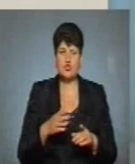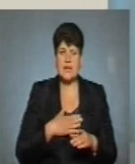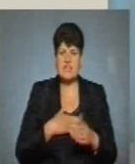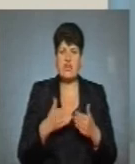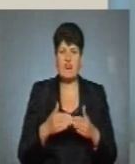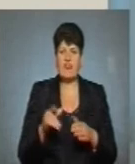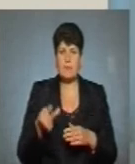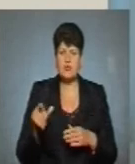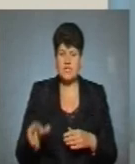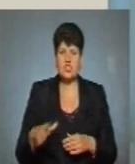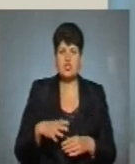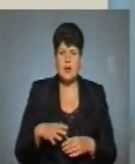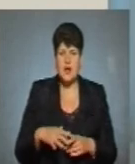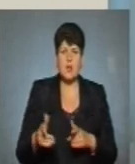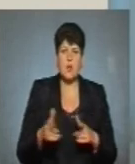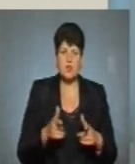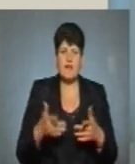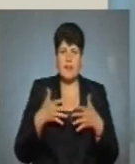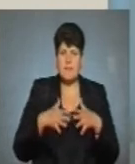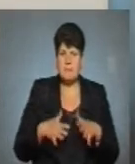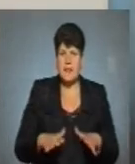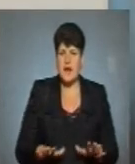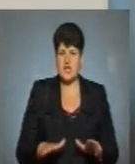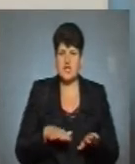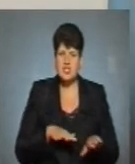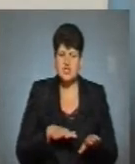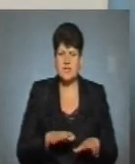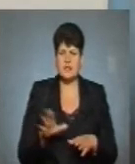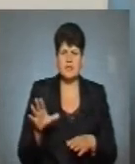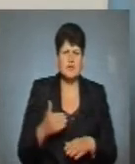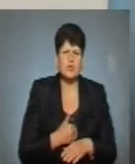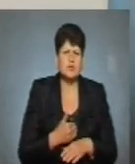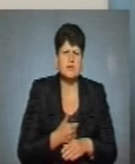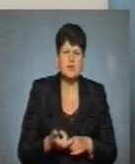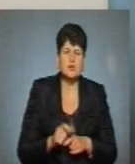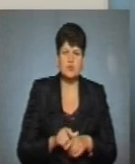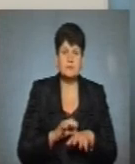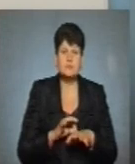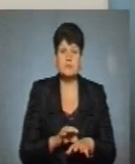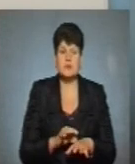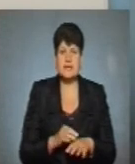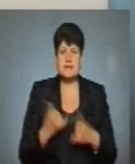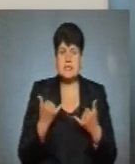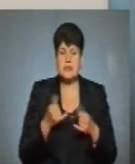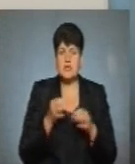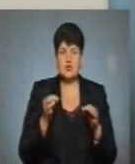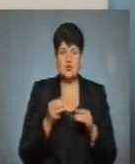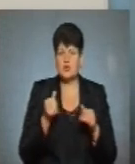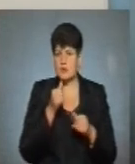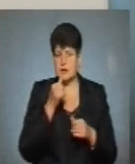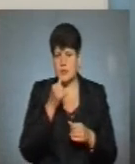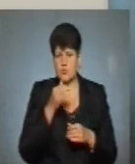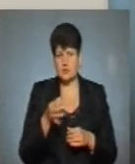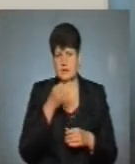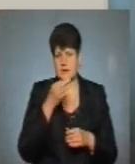випускники чекали його і готувалися, плаття шили, і хотіли б дуже його провести. Я зараз не можу нічого прогнозувати, не